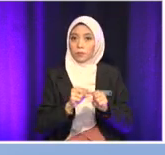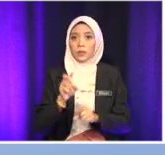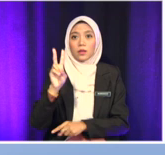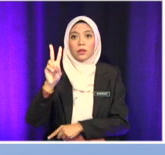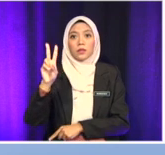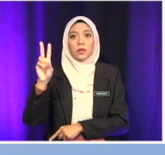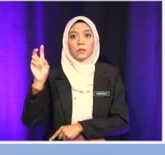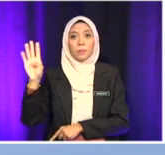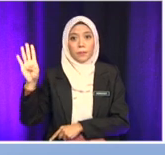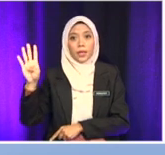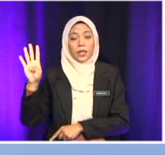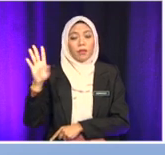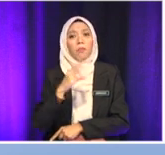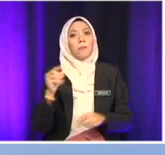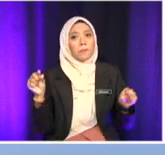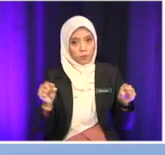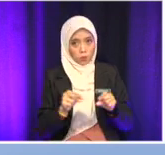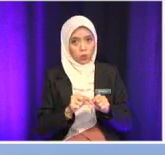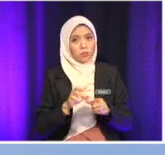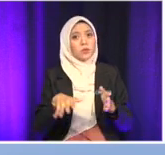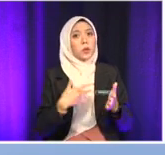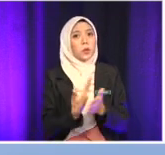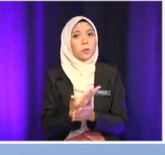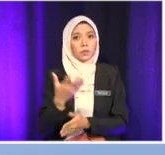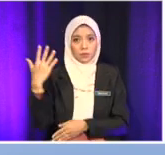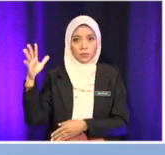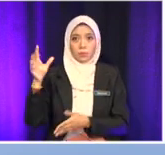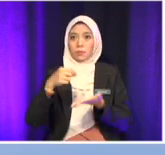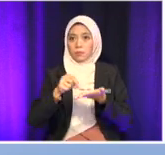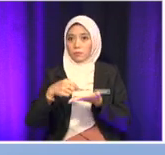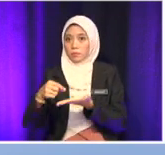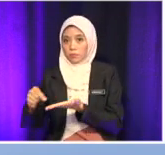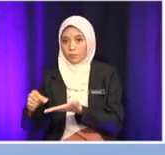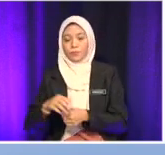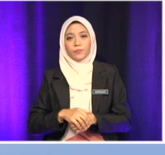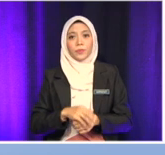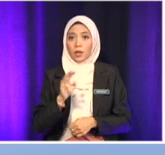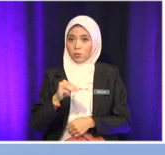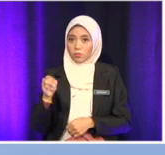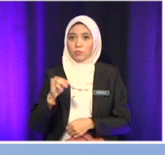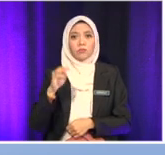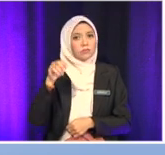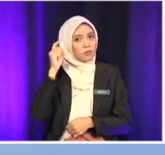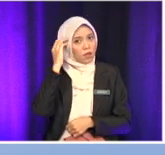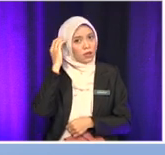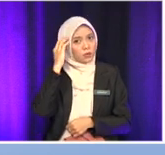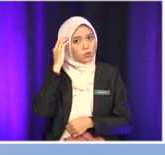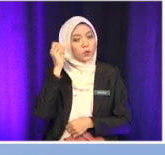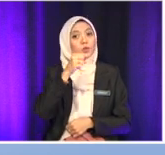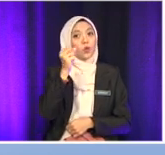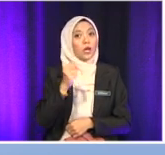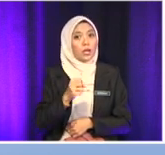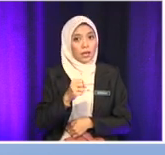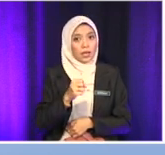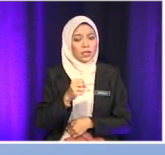keseluruhan makanya adalah 15 maka jadi disini murid-murid kita tahu walaupun ada dus ala yang diberikan dan hanya